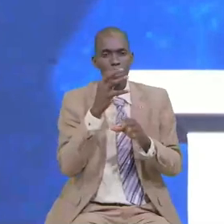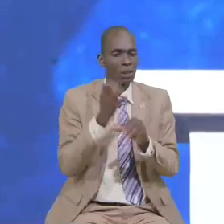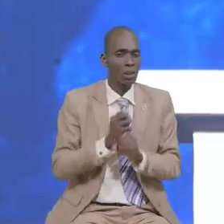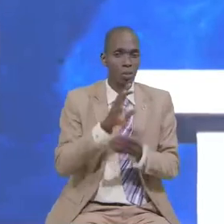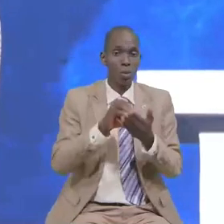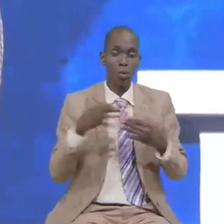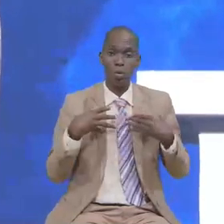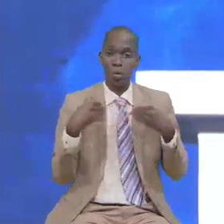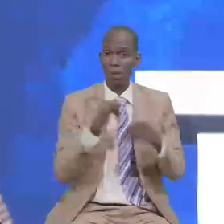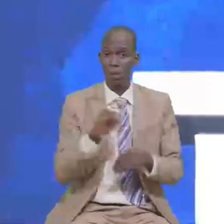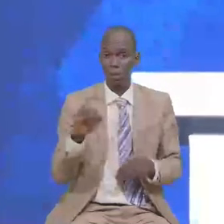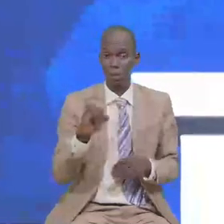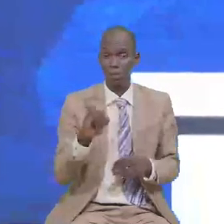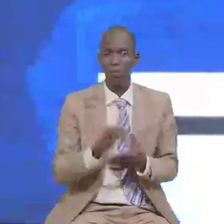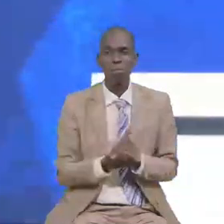tu n'étais pas guéri.